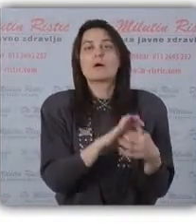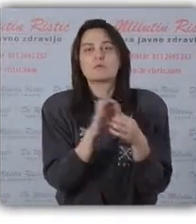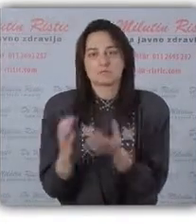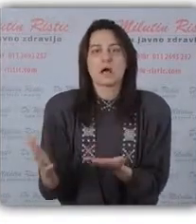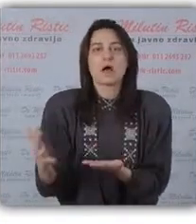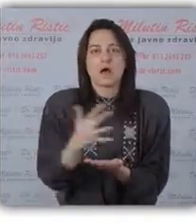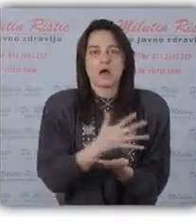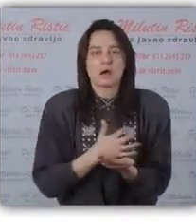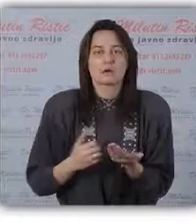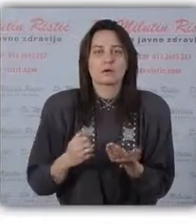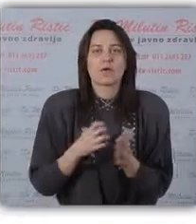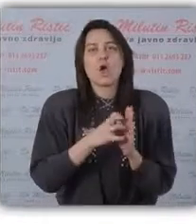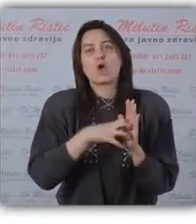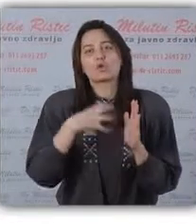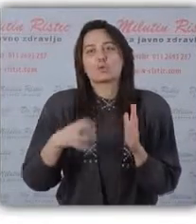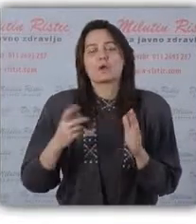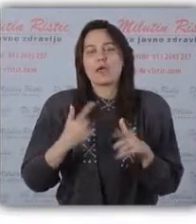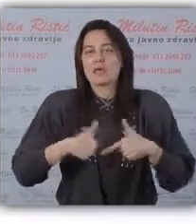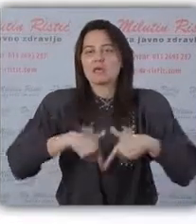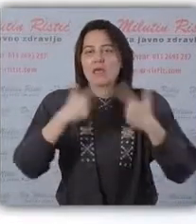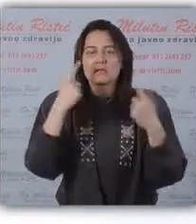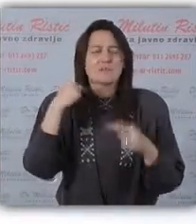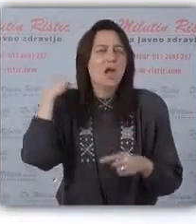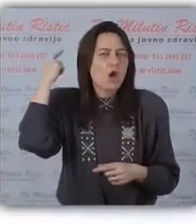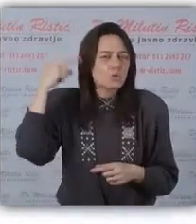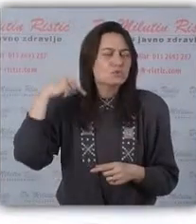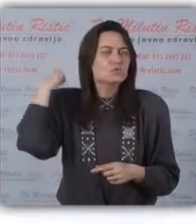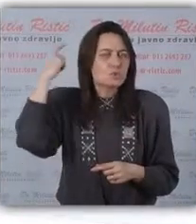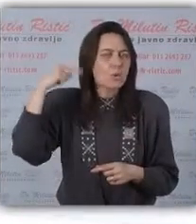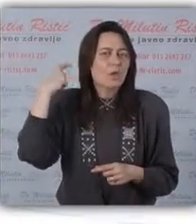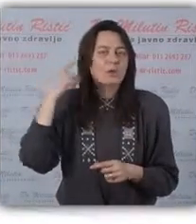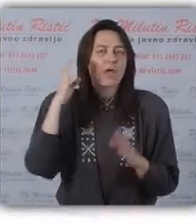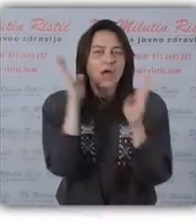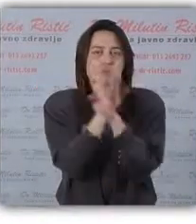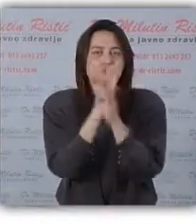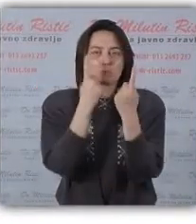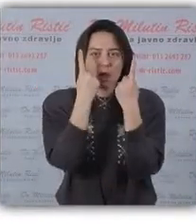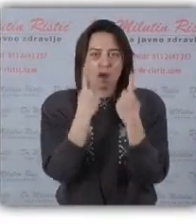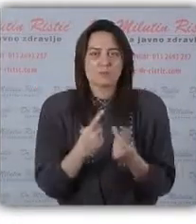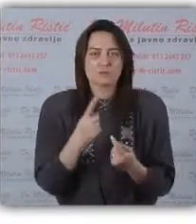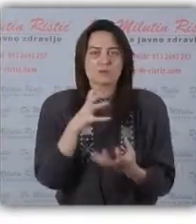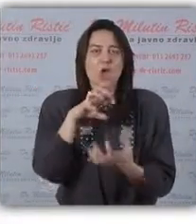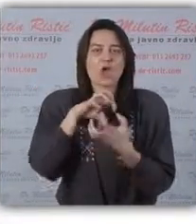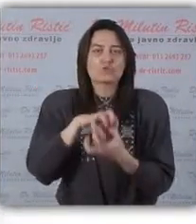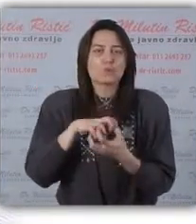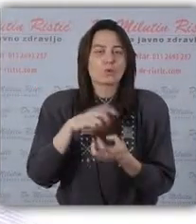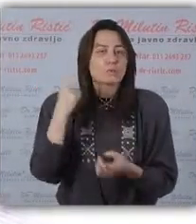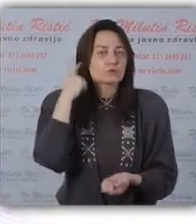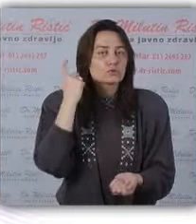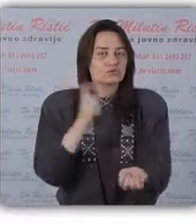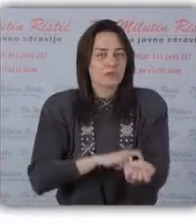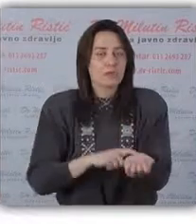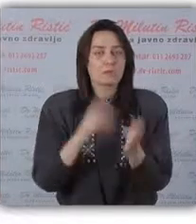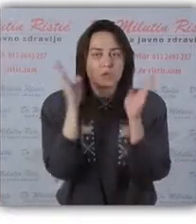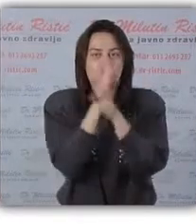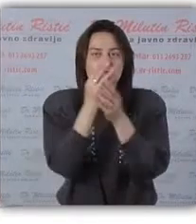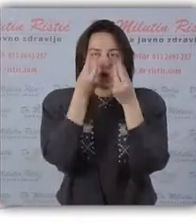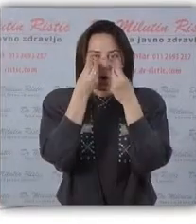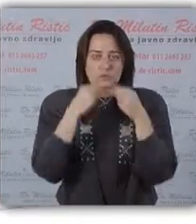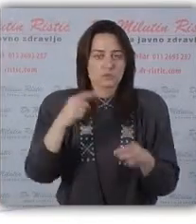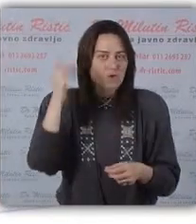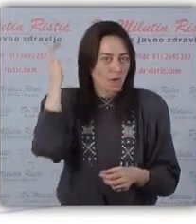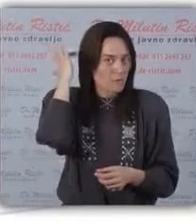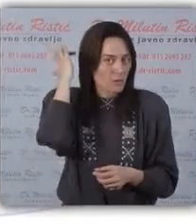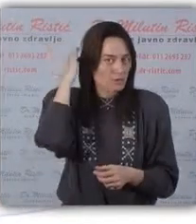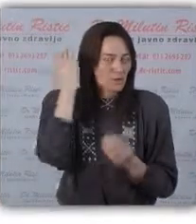puta. Najčešće se koristi kod dugotrajnih nejasnih zujanja u jednom uvu, kod sumnje na postojanje benignih tumora slušnog nerva i kod